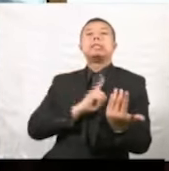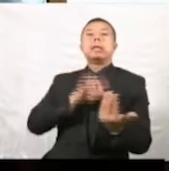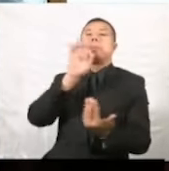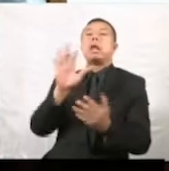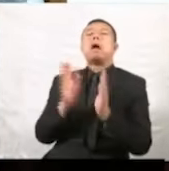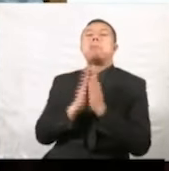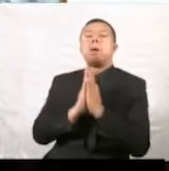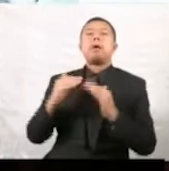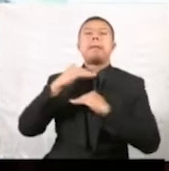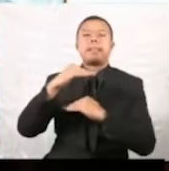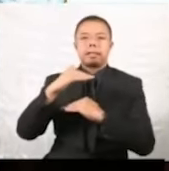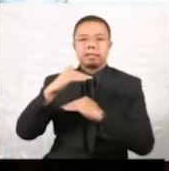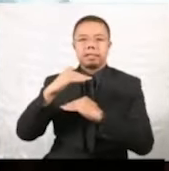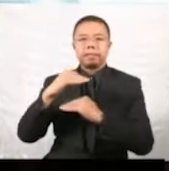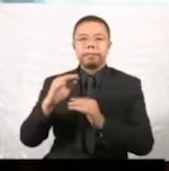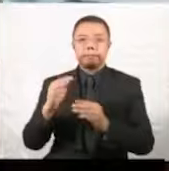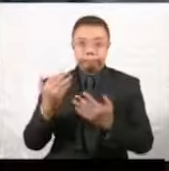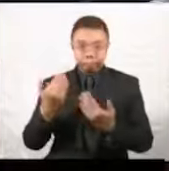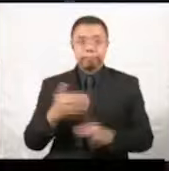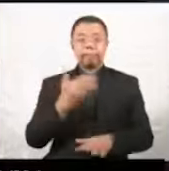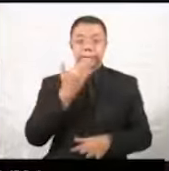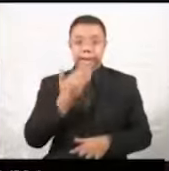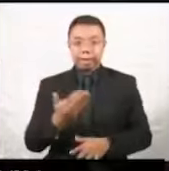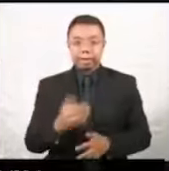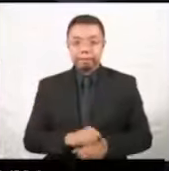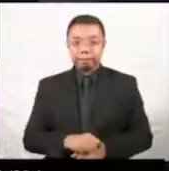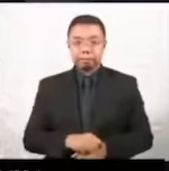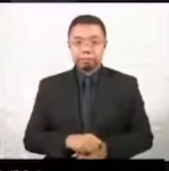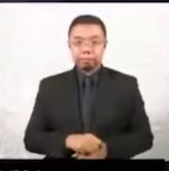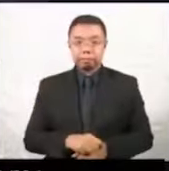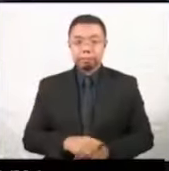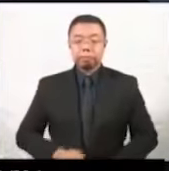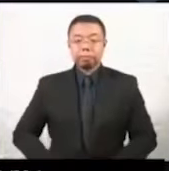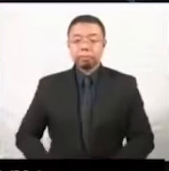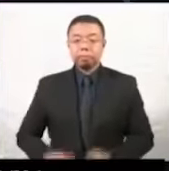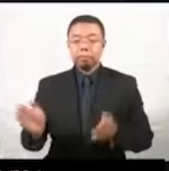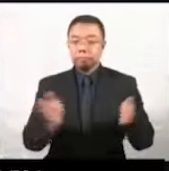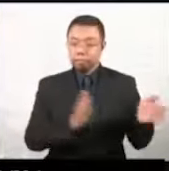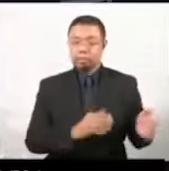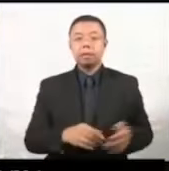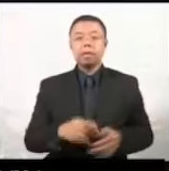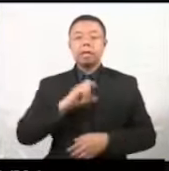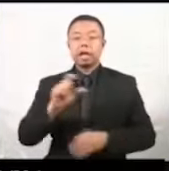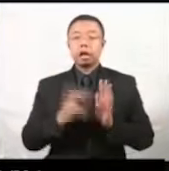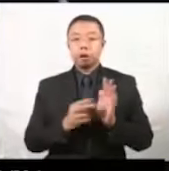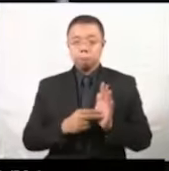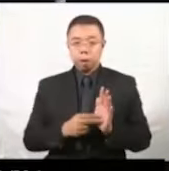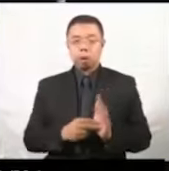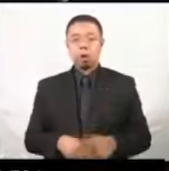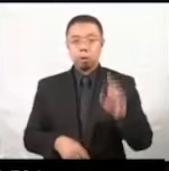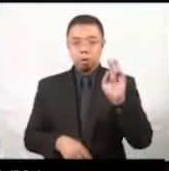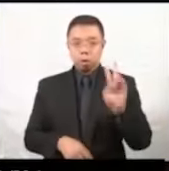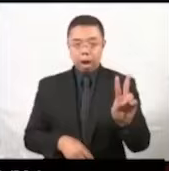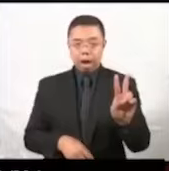itu sendiri Terima kasih matarma Masih Ada Waktu dimanfaatkan atau cukup baik berikutnya kami persilakan Pasangan calon nomor urut